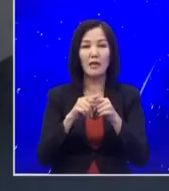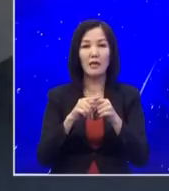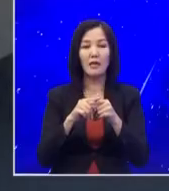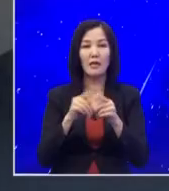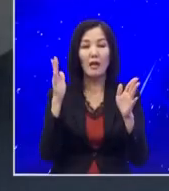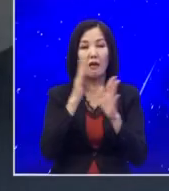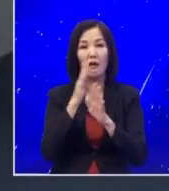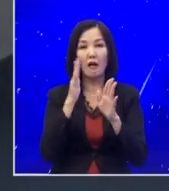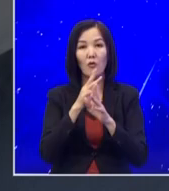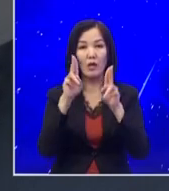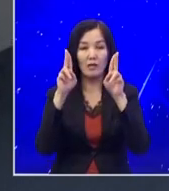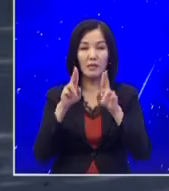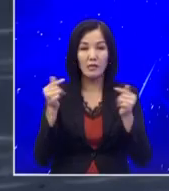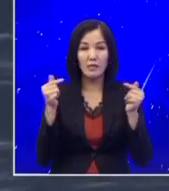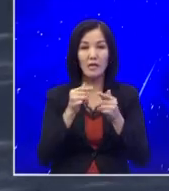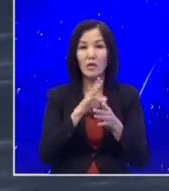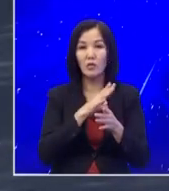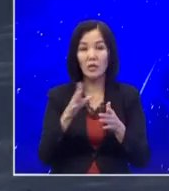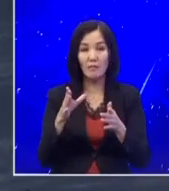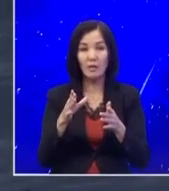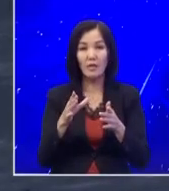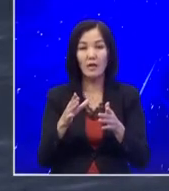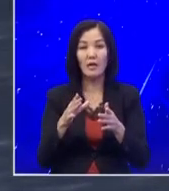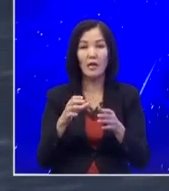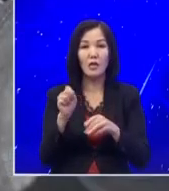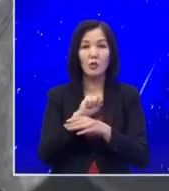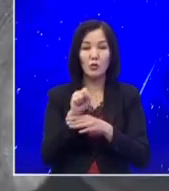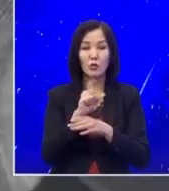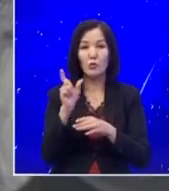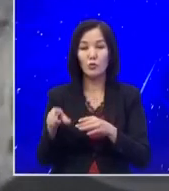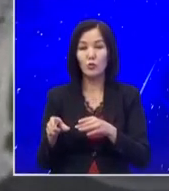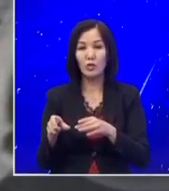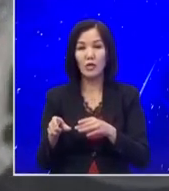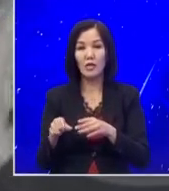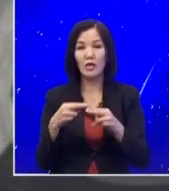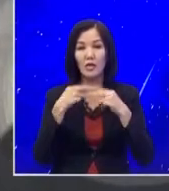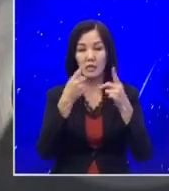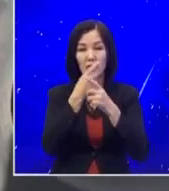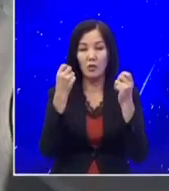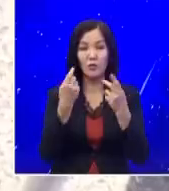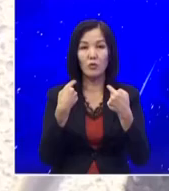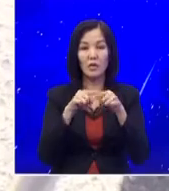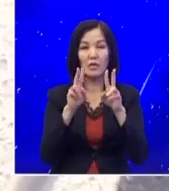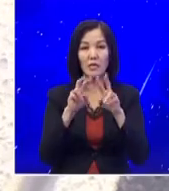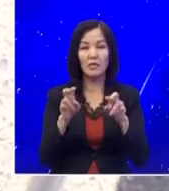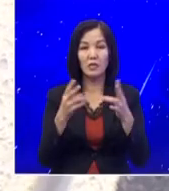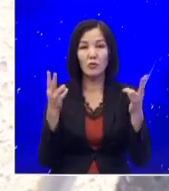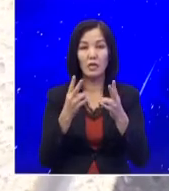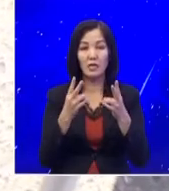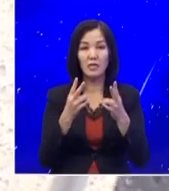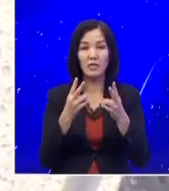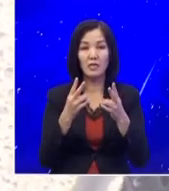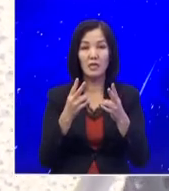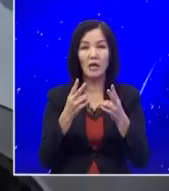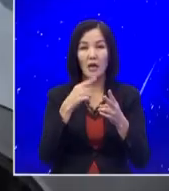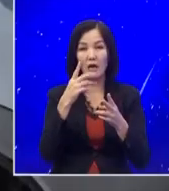стандарттар нормасына сай келмеді. Сондықтан мамандар темір тұлпар иесіне ескерту жасап, көлігін техникалық тексерістен өткізуге кеңес